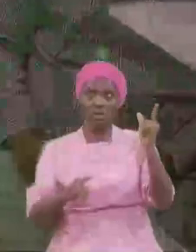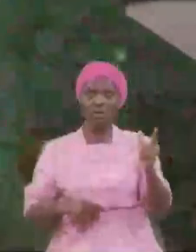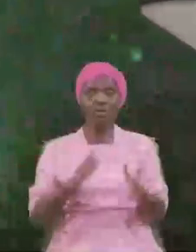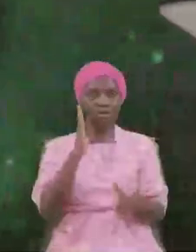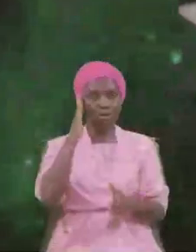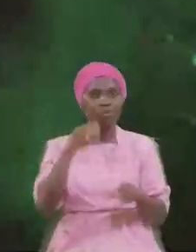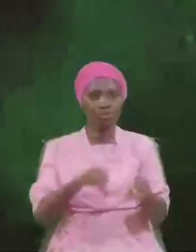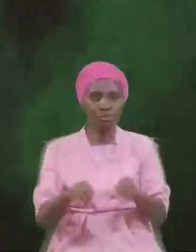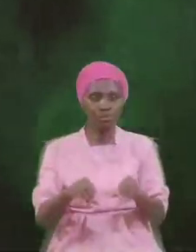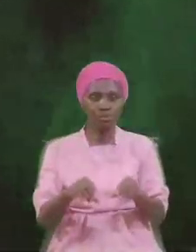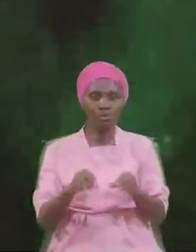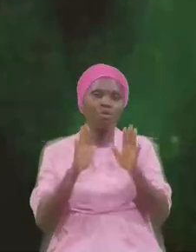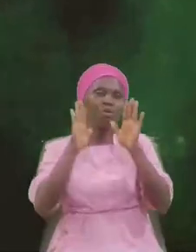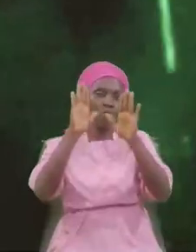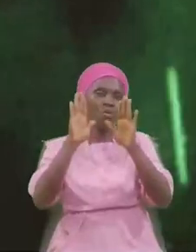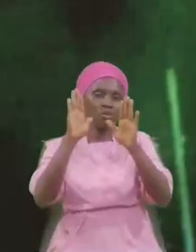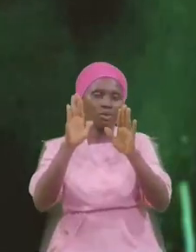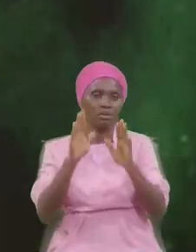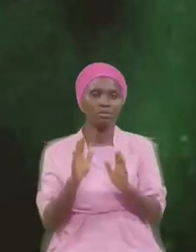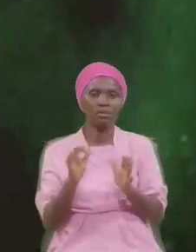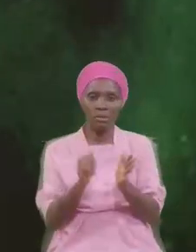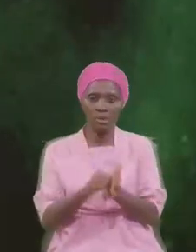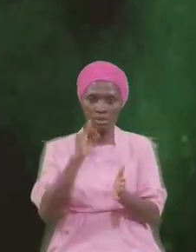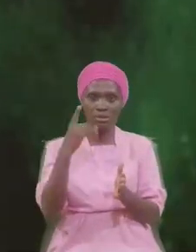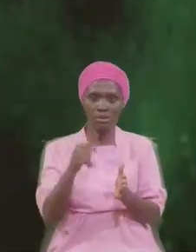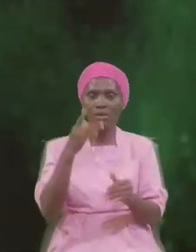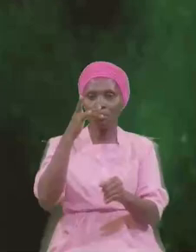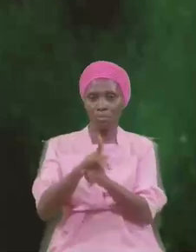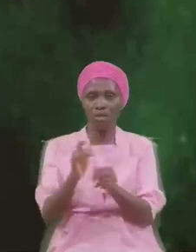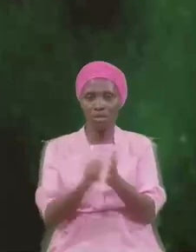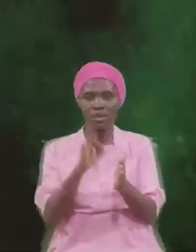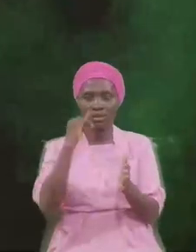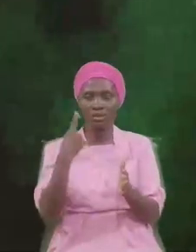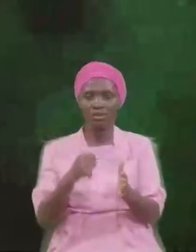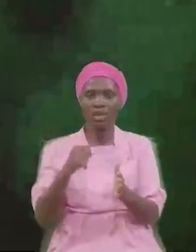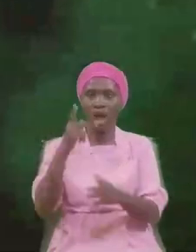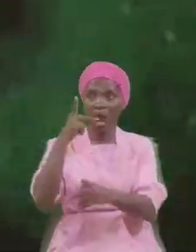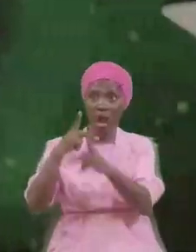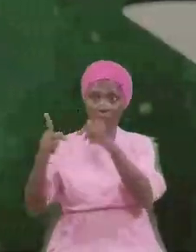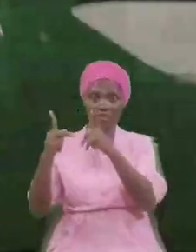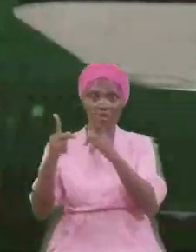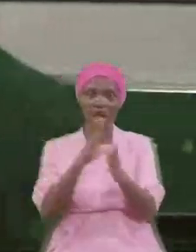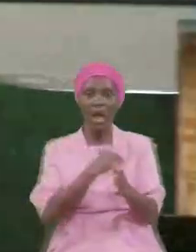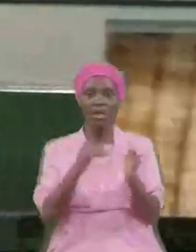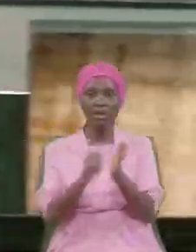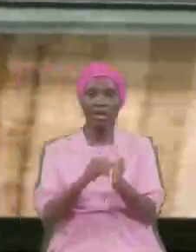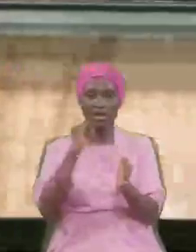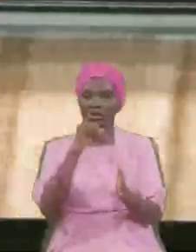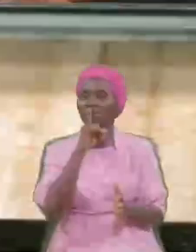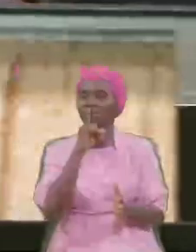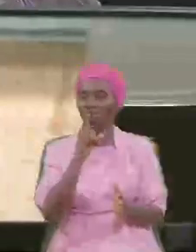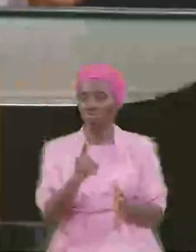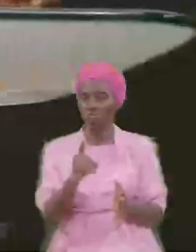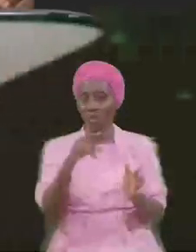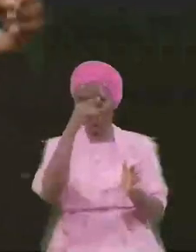L'Éternel fera, oui, c'est une promesse, mais c'est une prophétie. Et c'est certain,